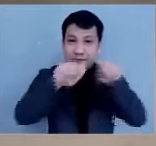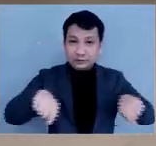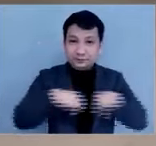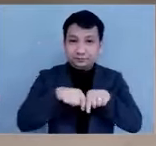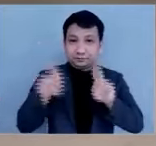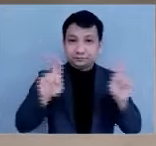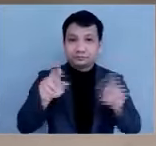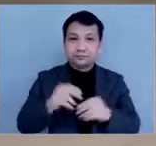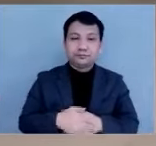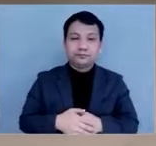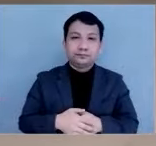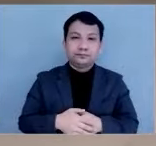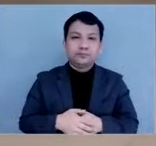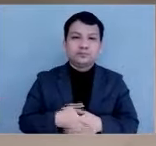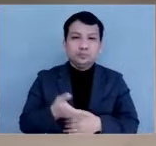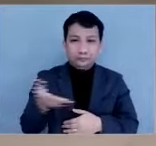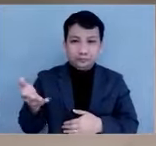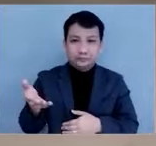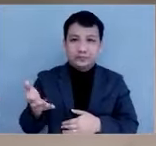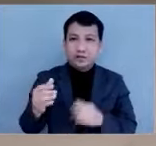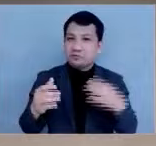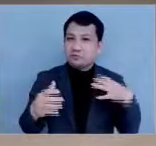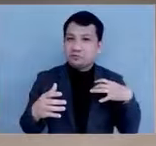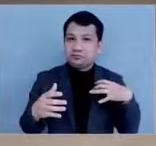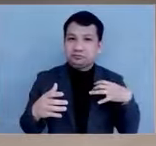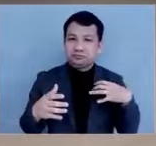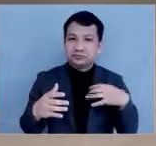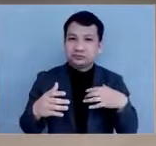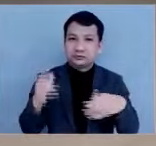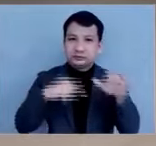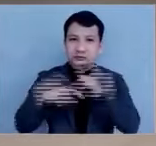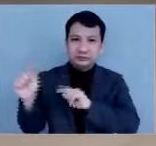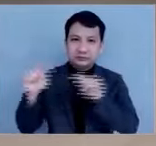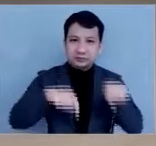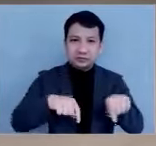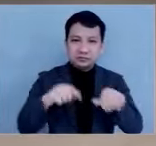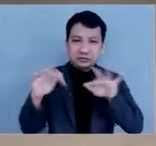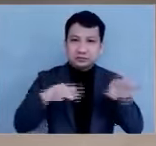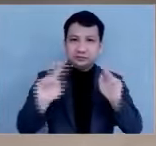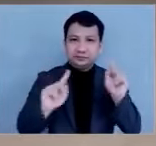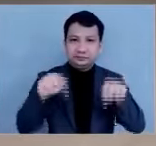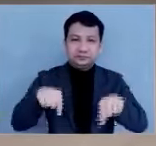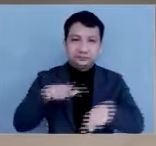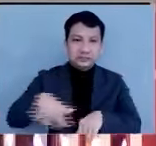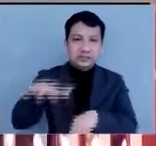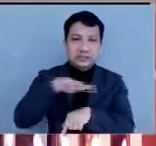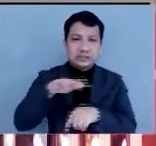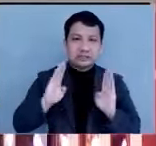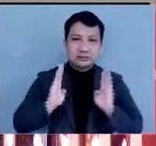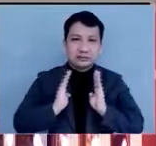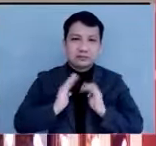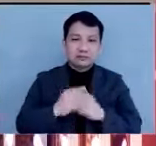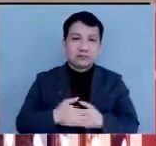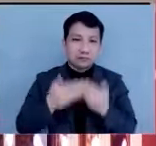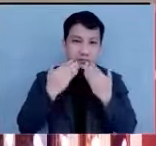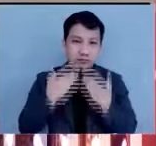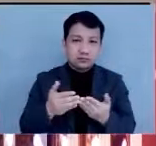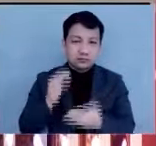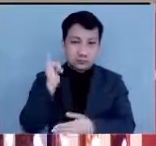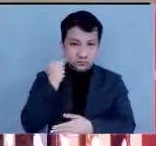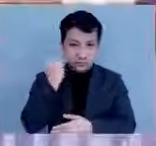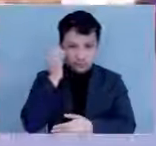ating initial information ay wala pang namang mga evacuees dito nga sa buong Baguio City. Box? Maraming salamat. JC